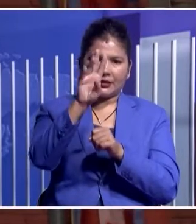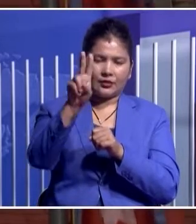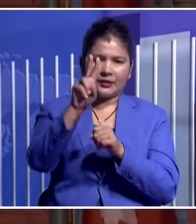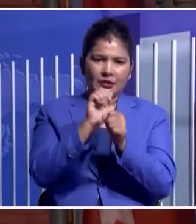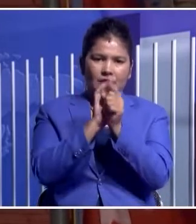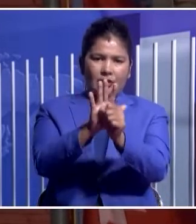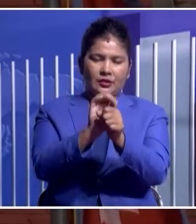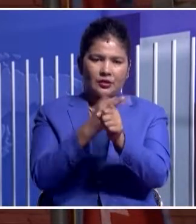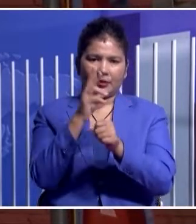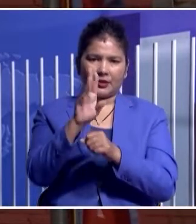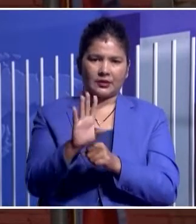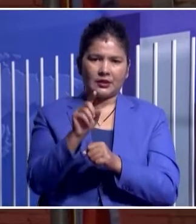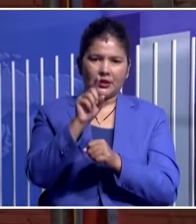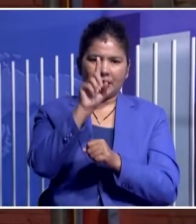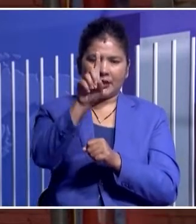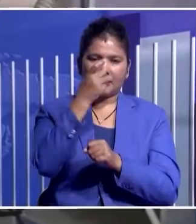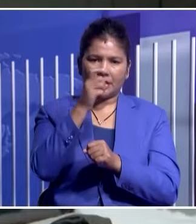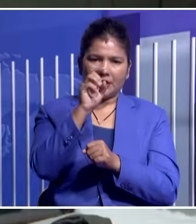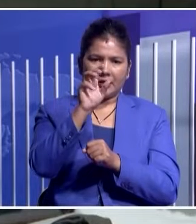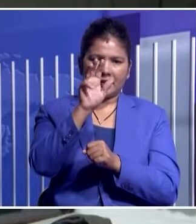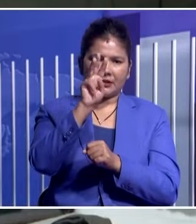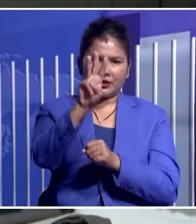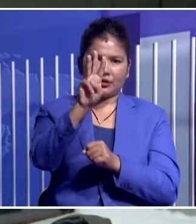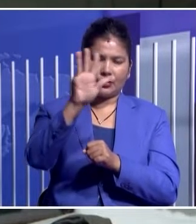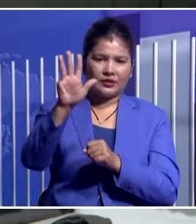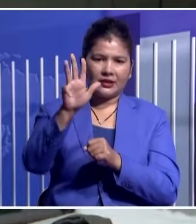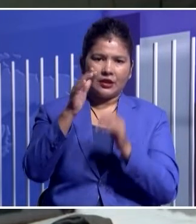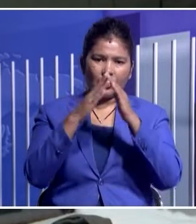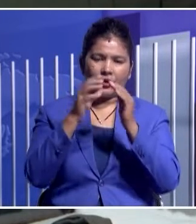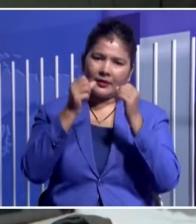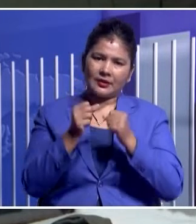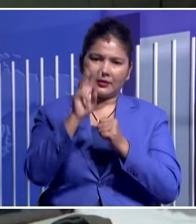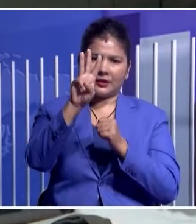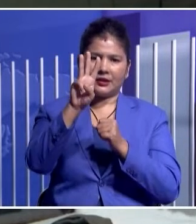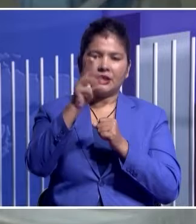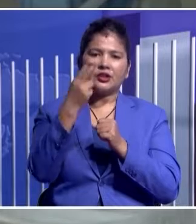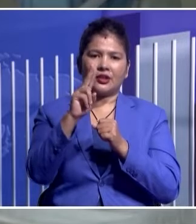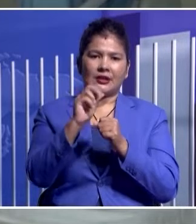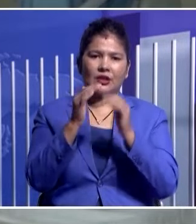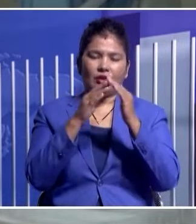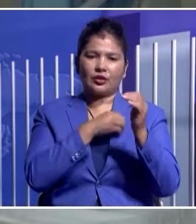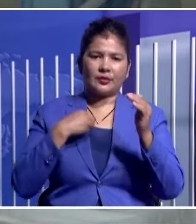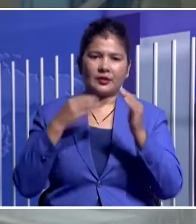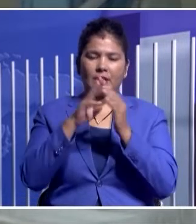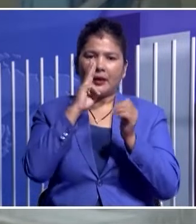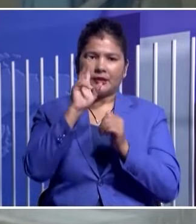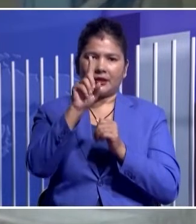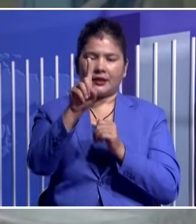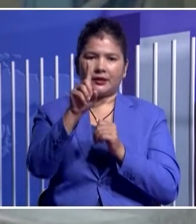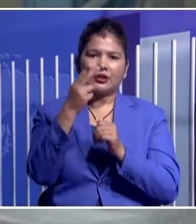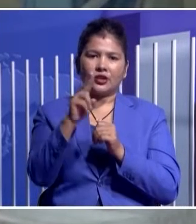संक्रमित रहेका छन्। जसमध्ये 139 होम आइसोलेसनमा छन् भने 3 संस्थागत आइसोलेसन र 1 आइसियुमा